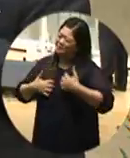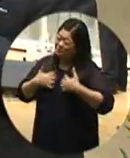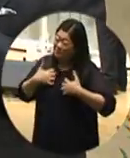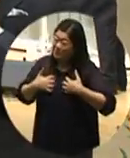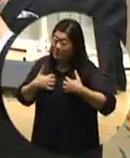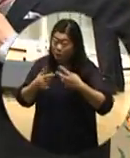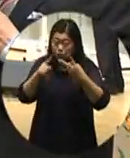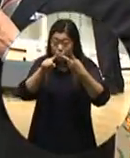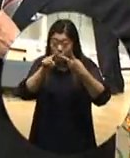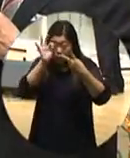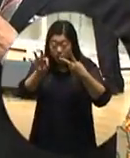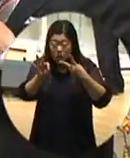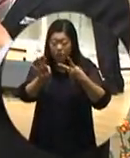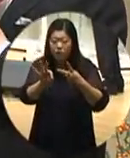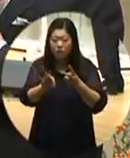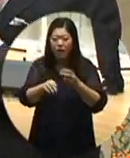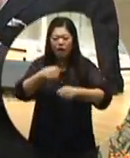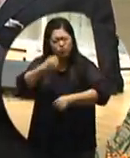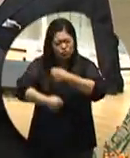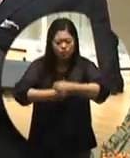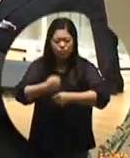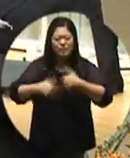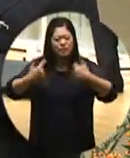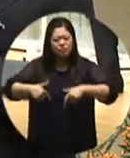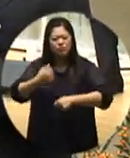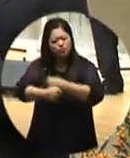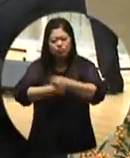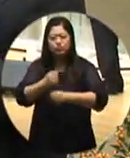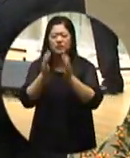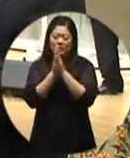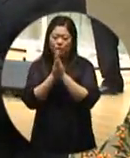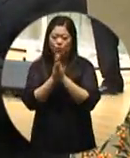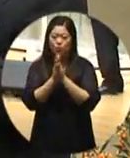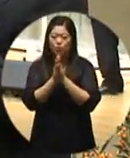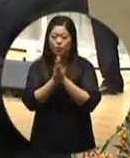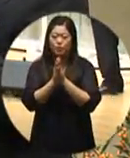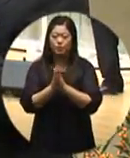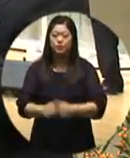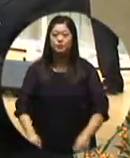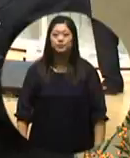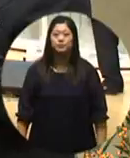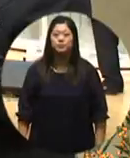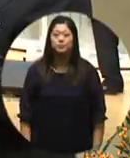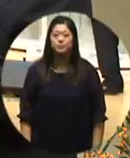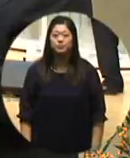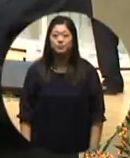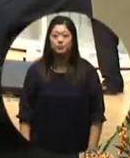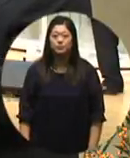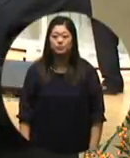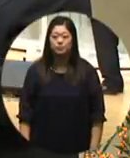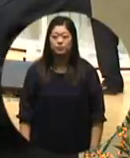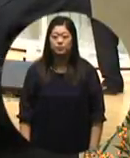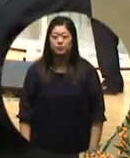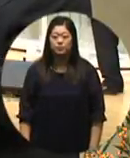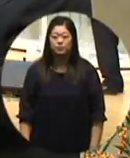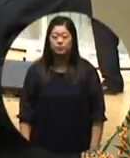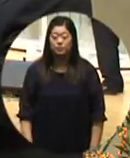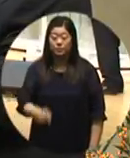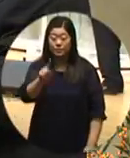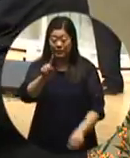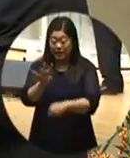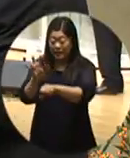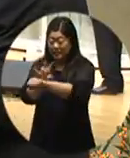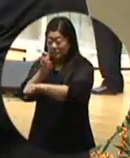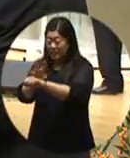무시기도라고 합니다. And enjoying, always enjoying the answers and blessings of God is what we call continuous prayer. 여러분 24 기도 축복